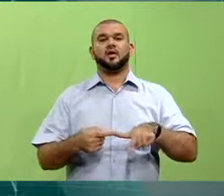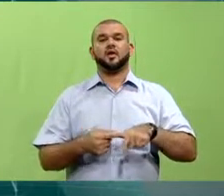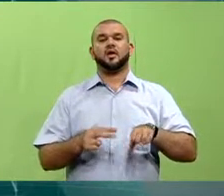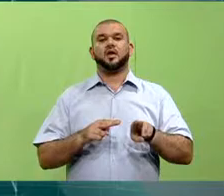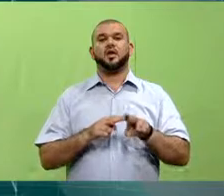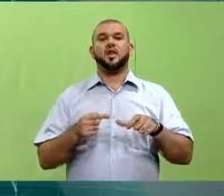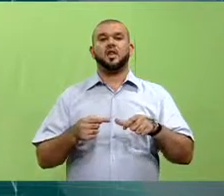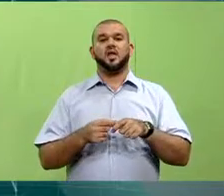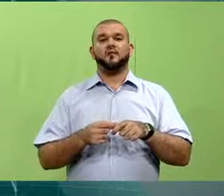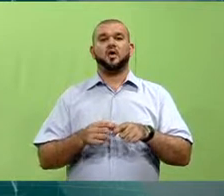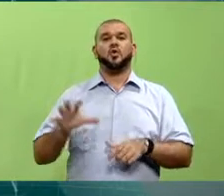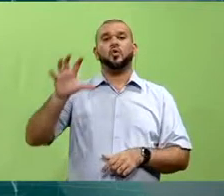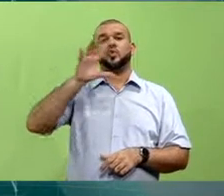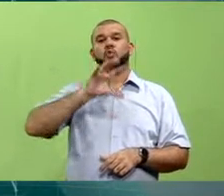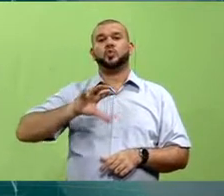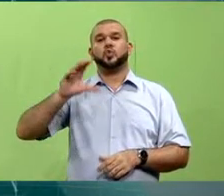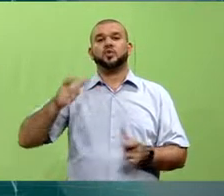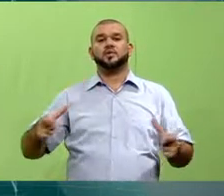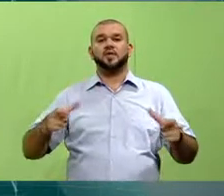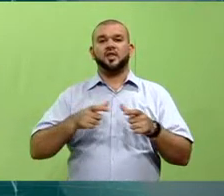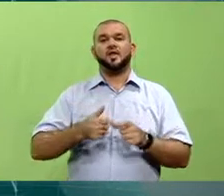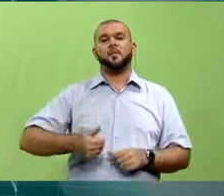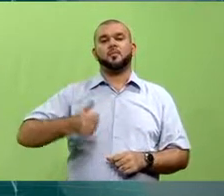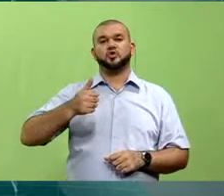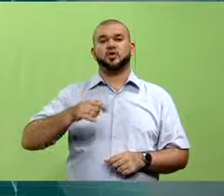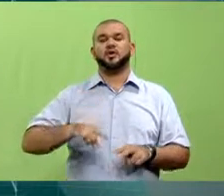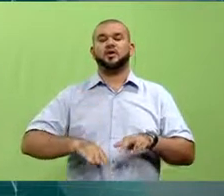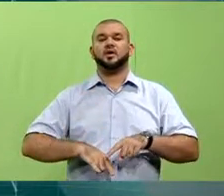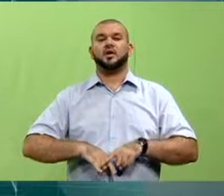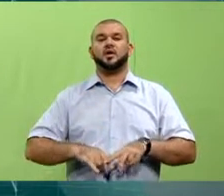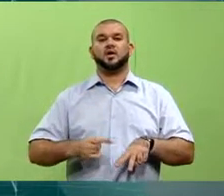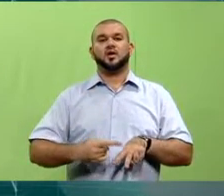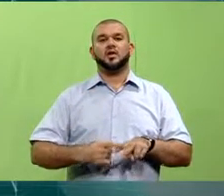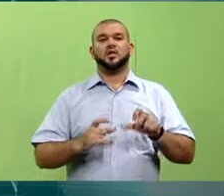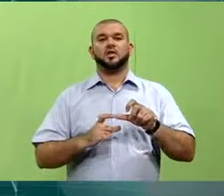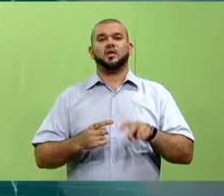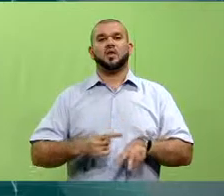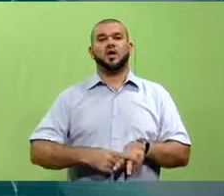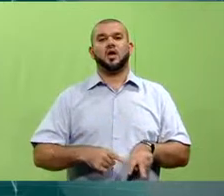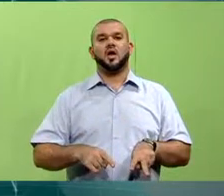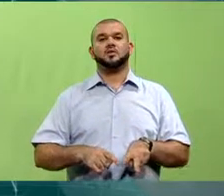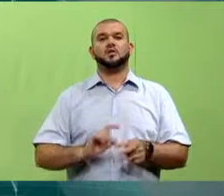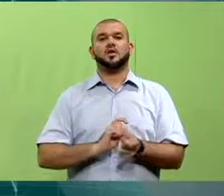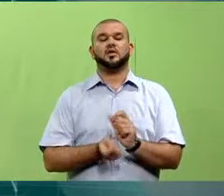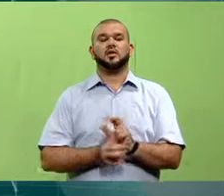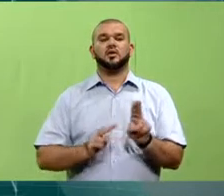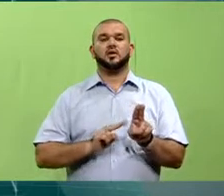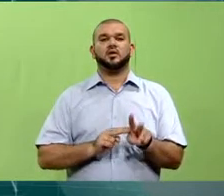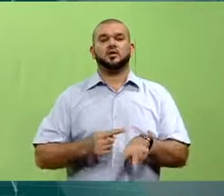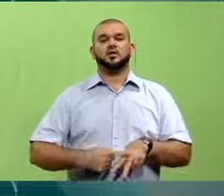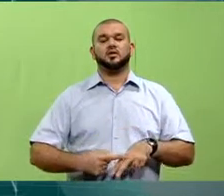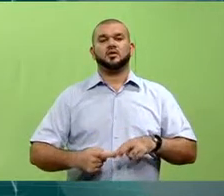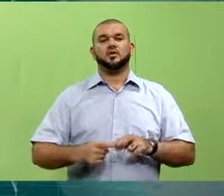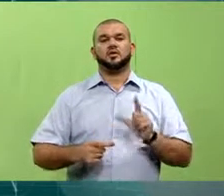Lefke Turizm Derneği Başkanı Hasan Karlıtaş, Aplıç Karasınır Kapısı'nın geçişlere